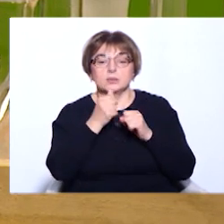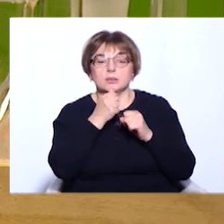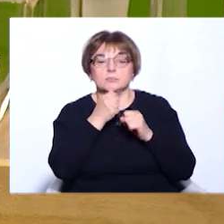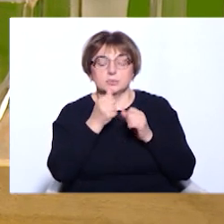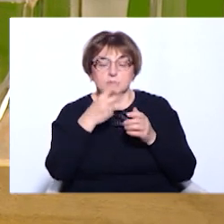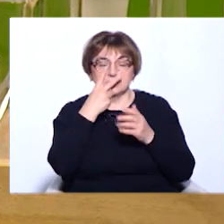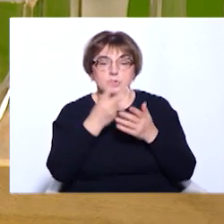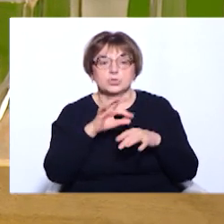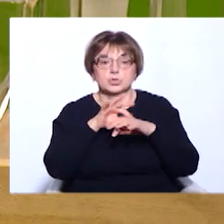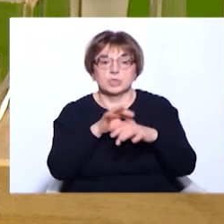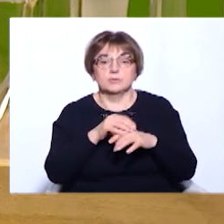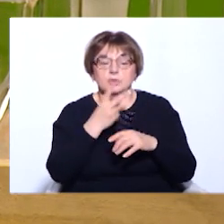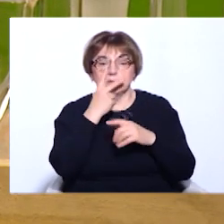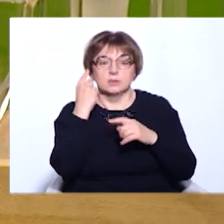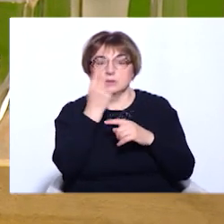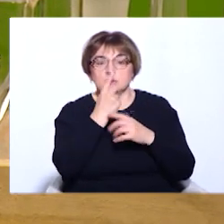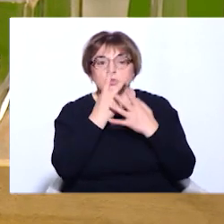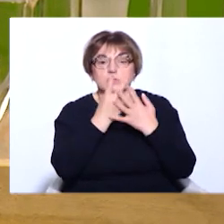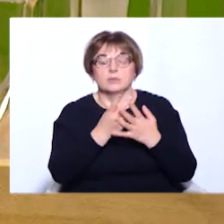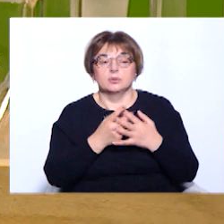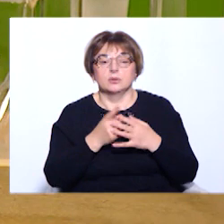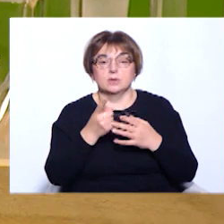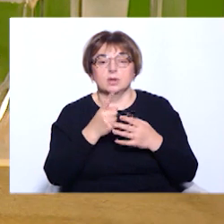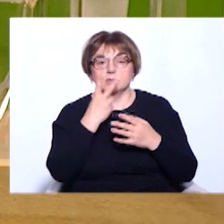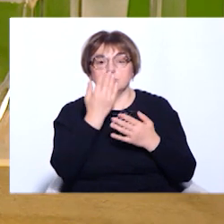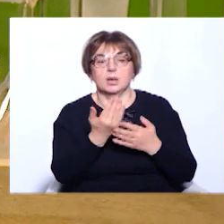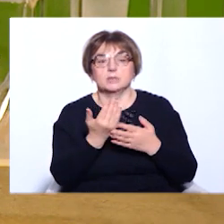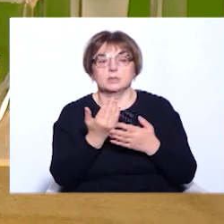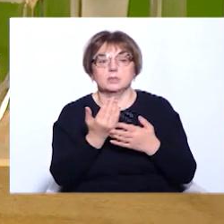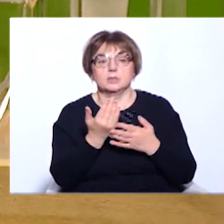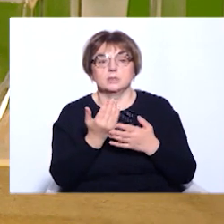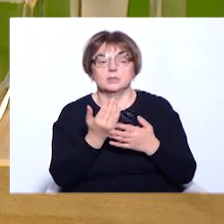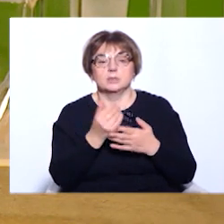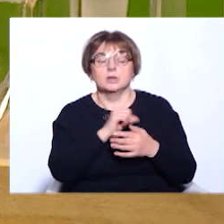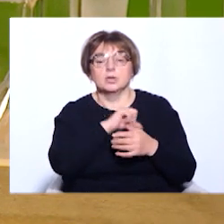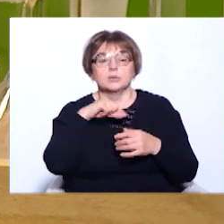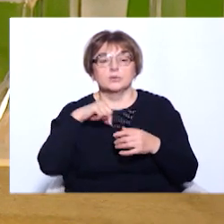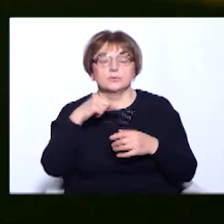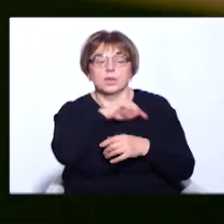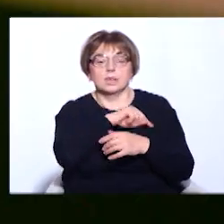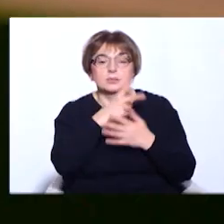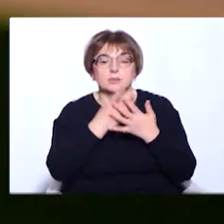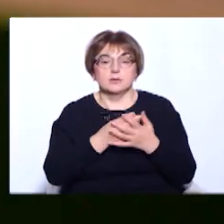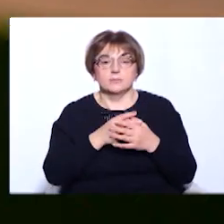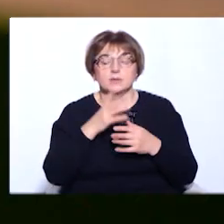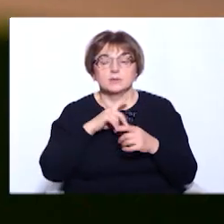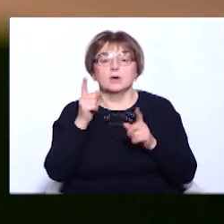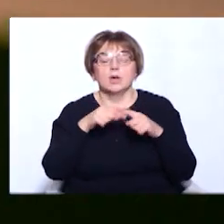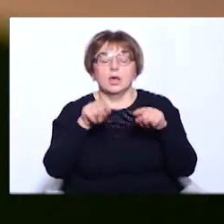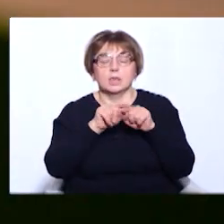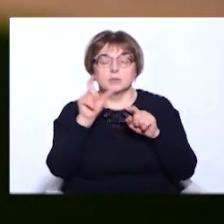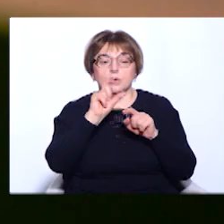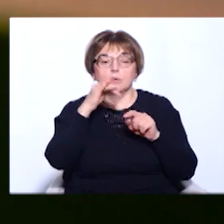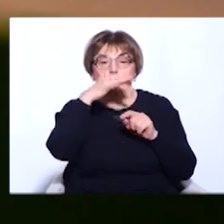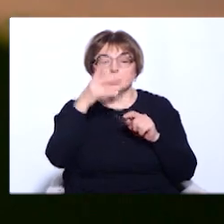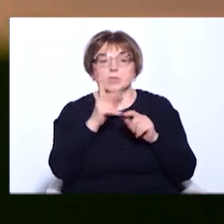ექსპერიმენტი ჩავატაროთ და თვალსაჩინო დავინახოთ აი ეს მათი თვისებების განსხვავება. შაბიამანი, იცით, რომ